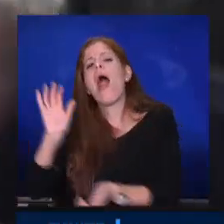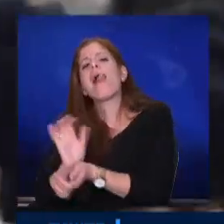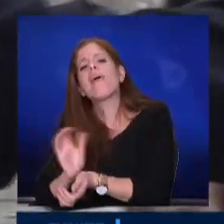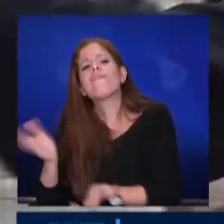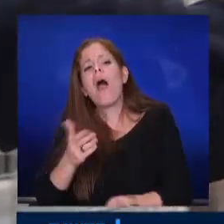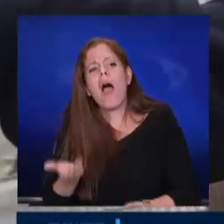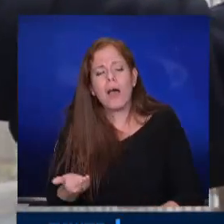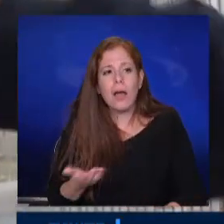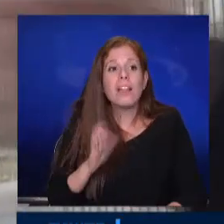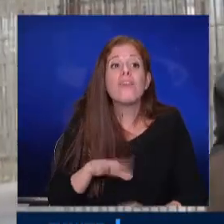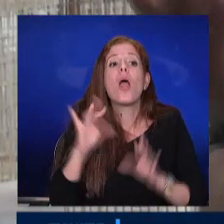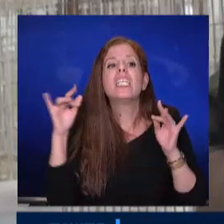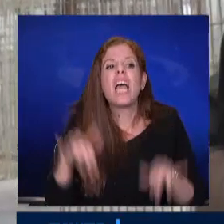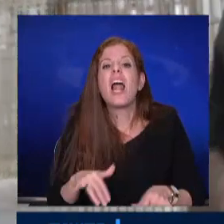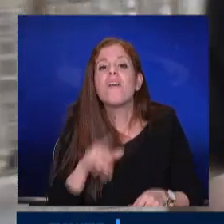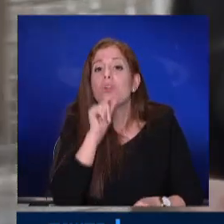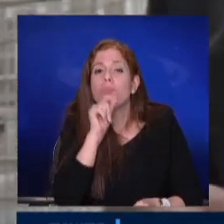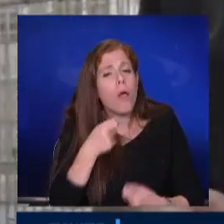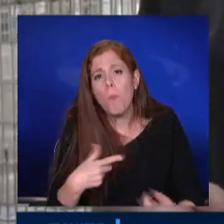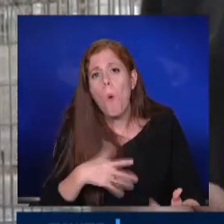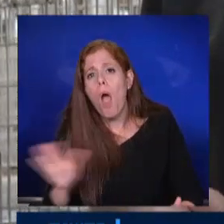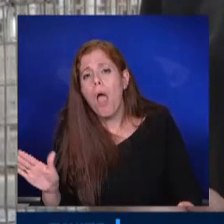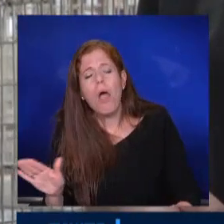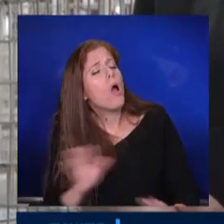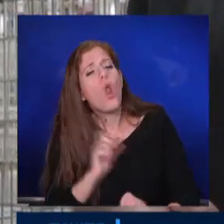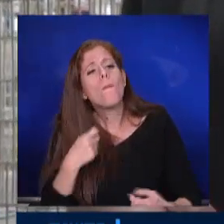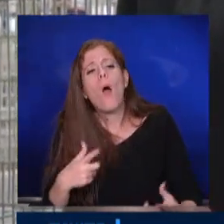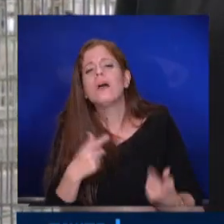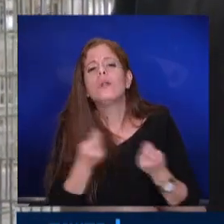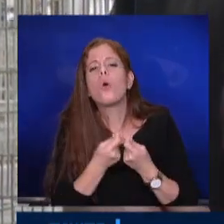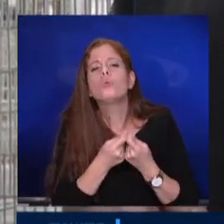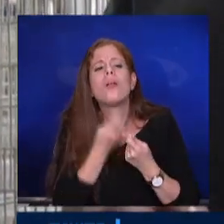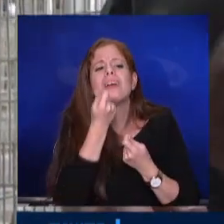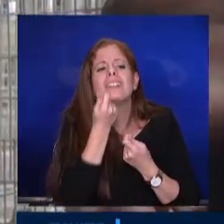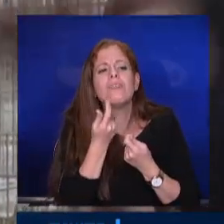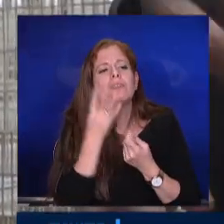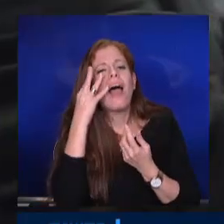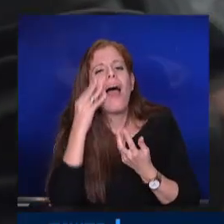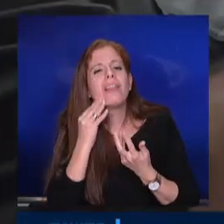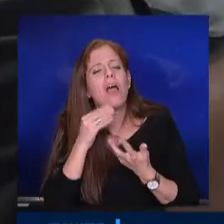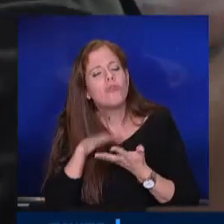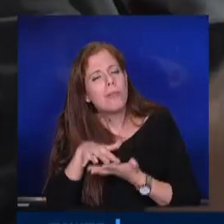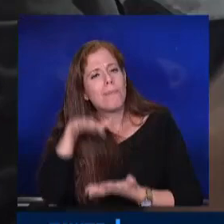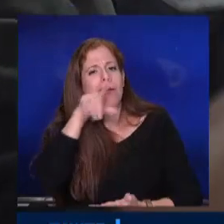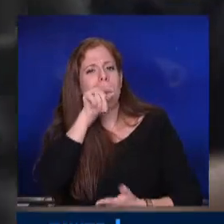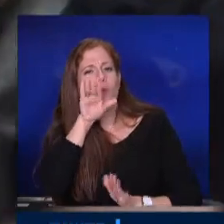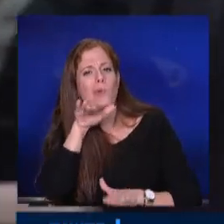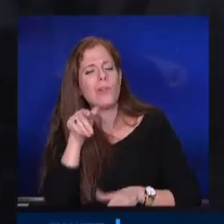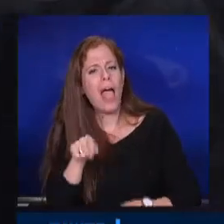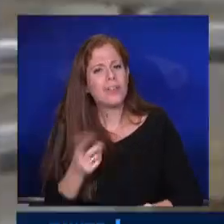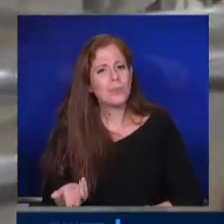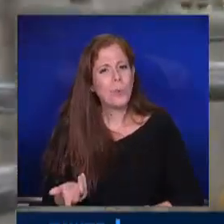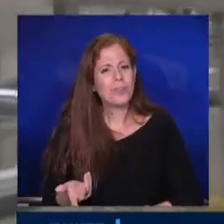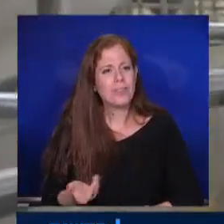אני אפילו תתן ל-10,000 ביונה כזאת, לא מוכר. לא מוכר. זה לא עניין של כסף. זה של הנאה שאתה מגדל יונה כזאת.